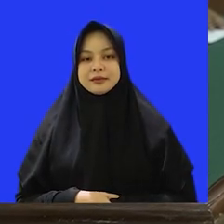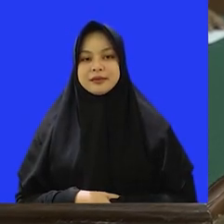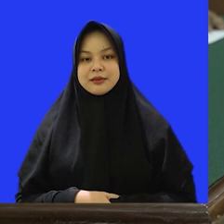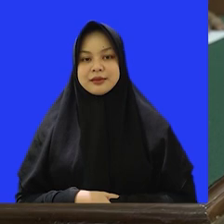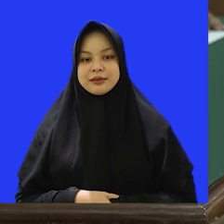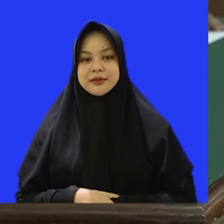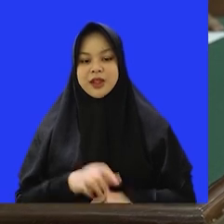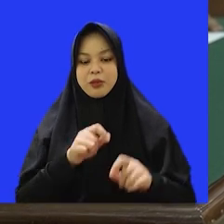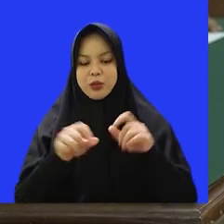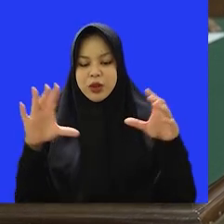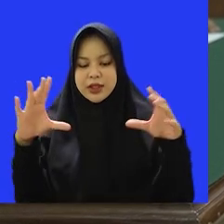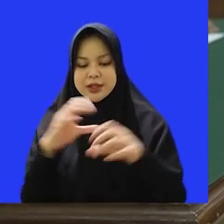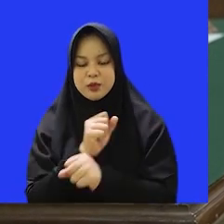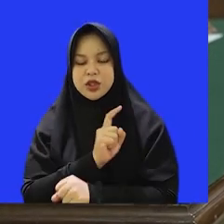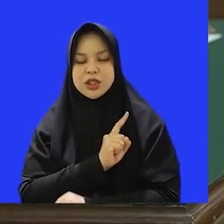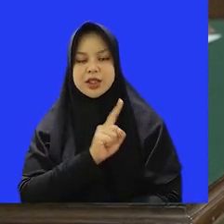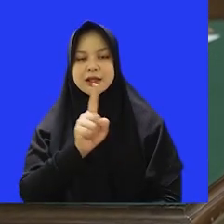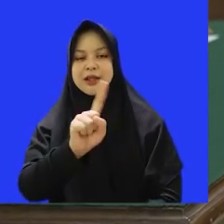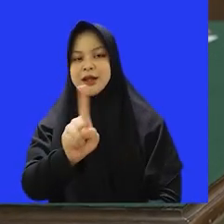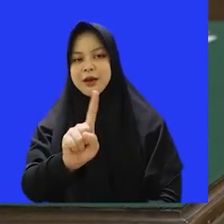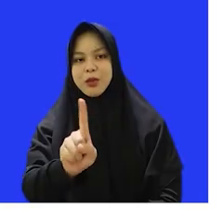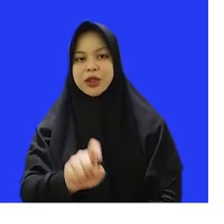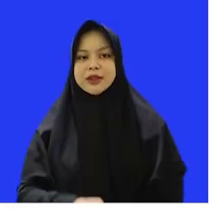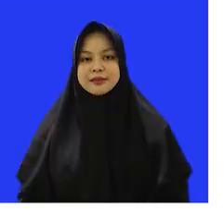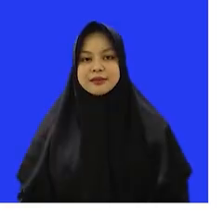Tidak membuat kesimpulan.